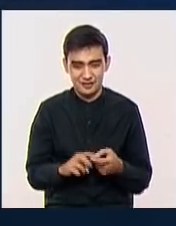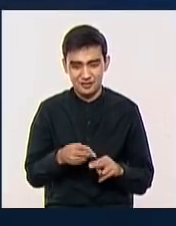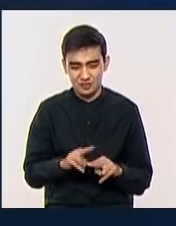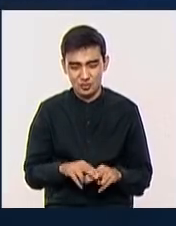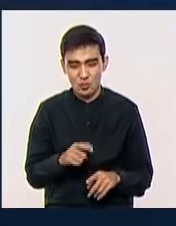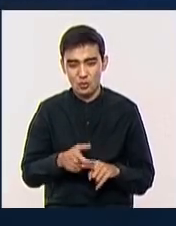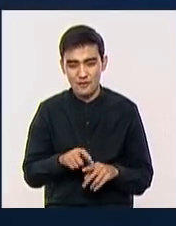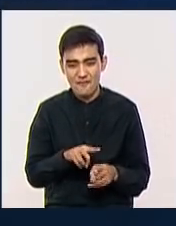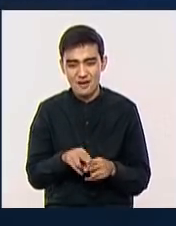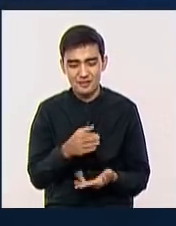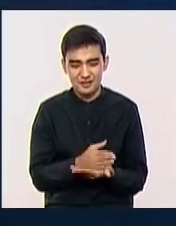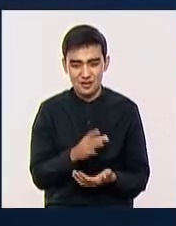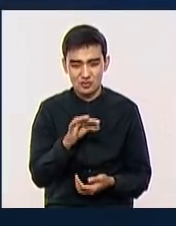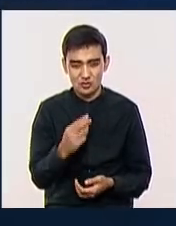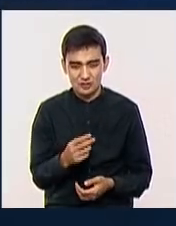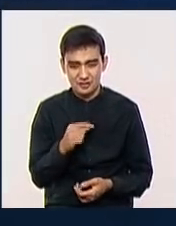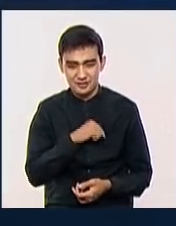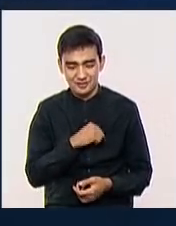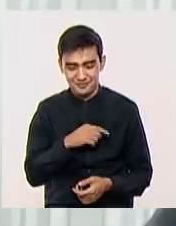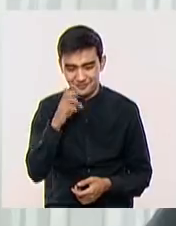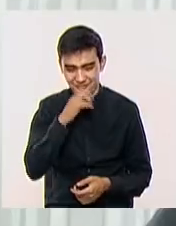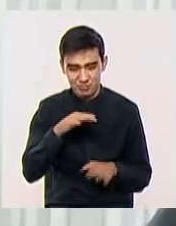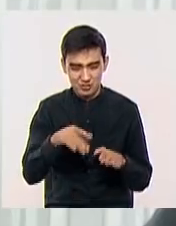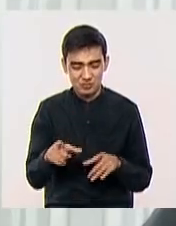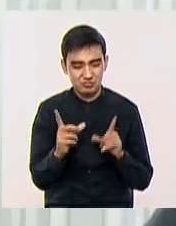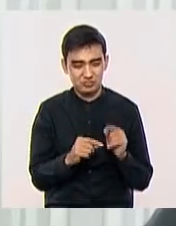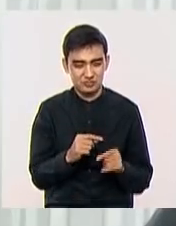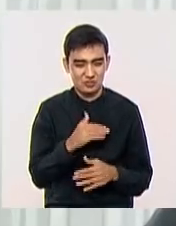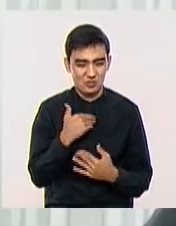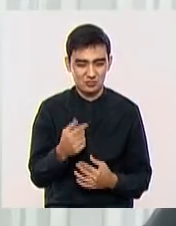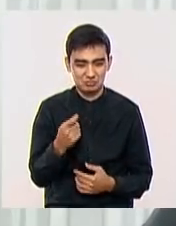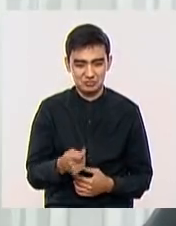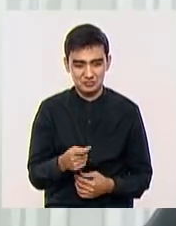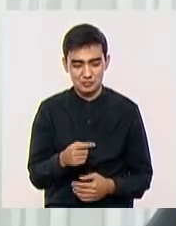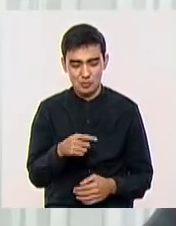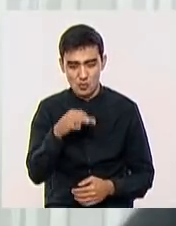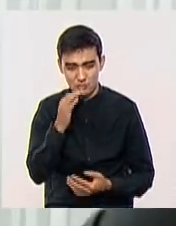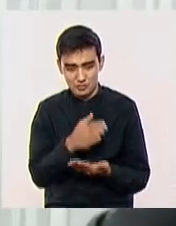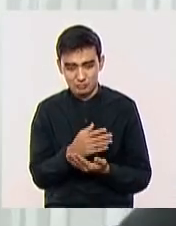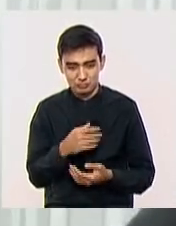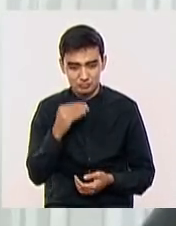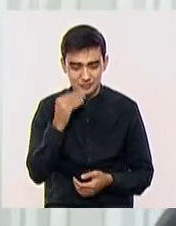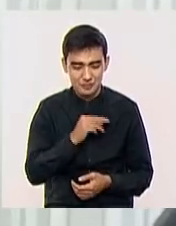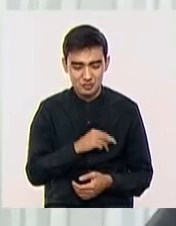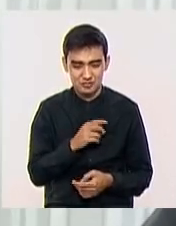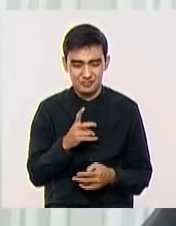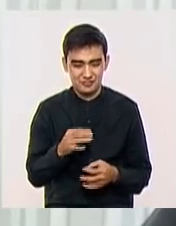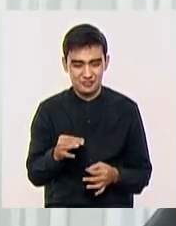это, соответственно, очень сильно влияет на социальное настроение внутри страны, потому что они, в общем-то, являются становым, основой,